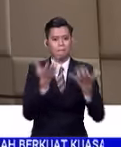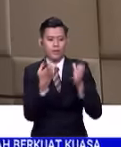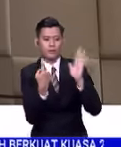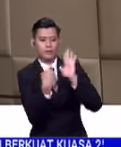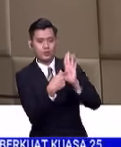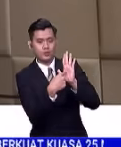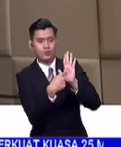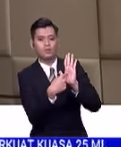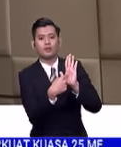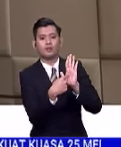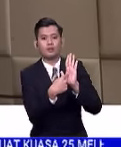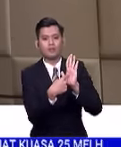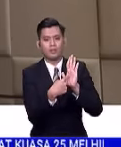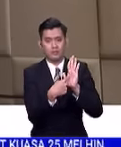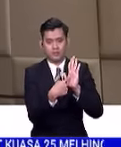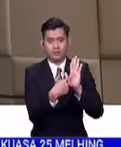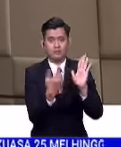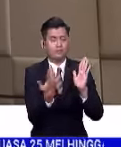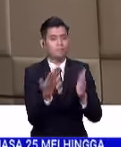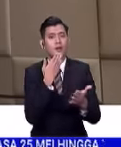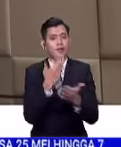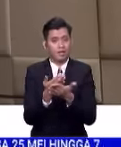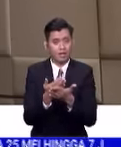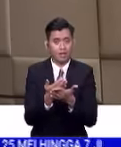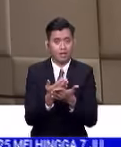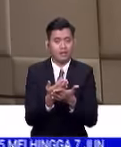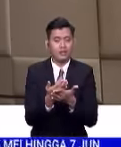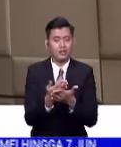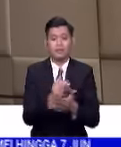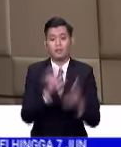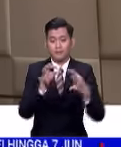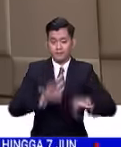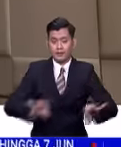menunjukkan satu prestasi yang terbaik. Yang penting ikut